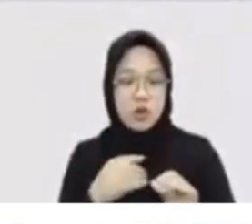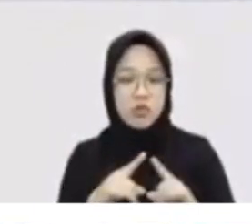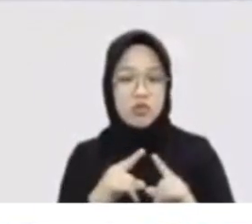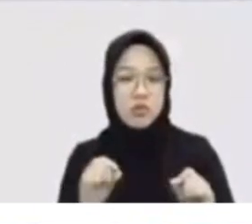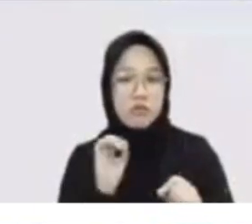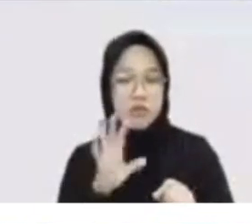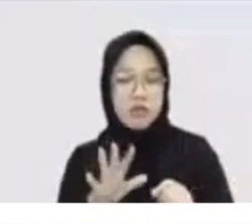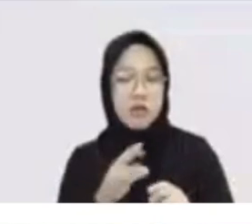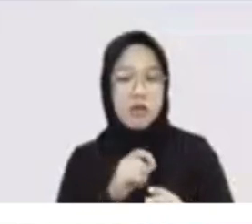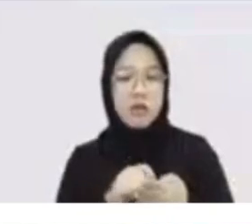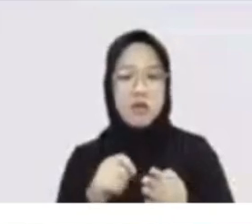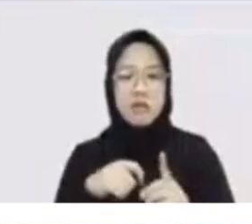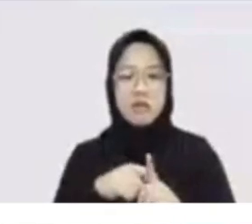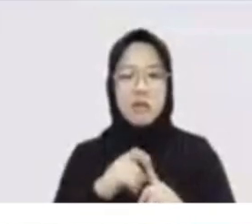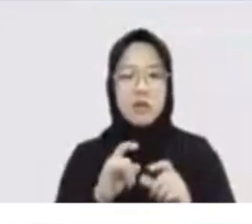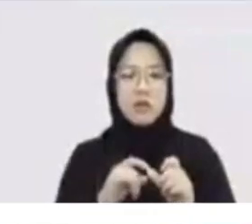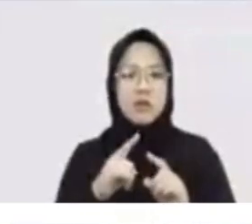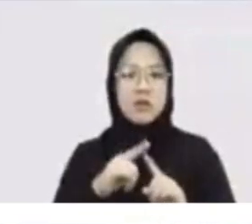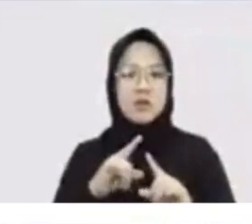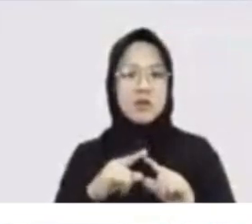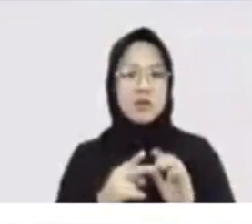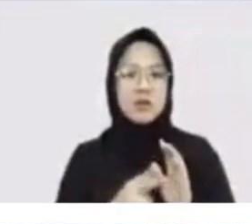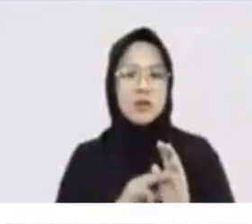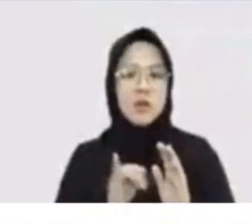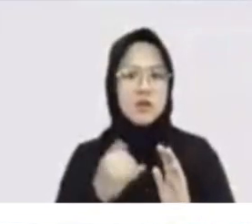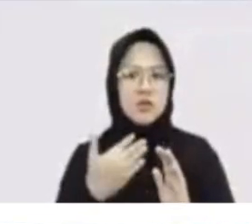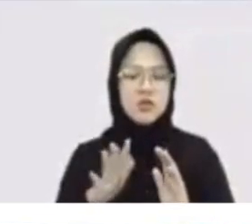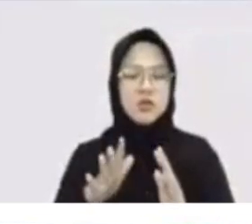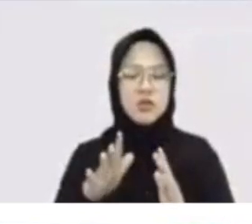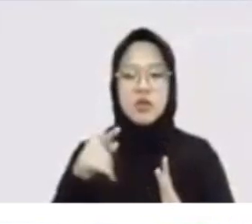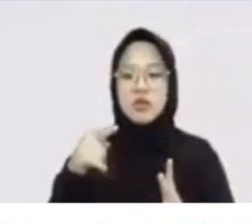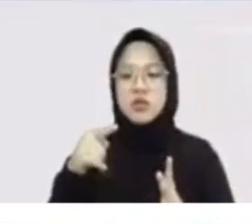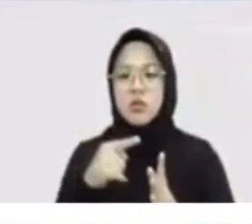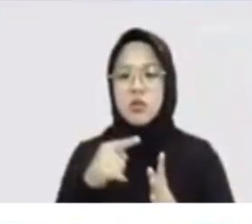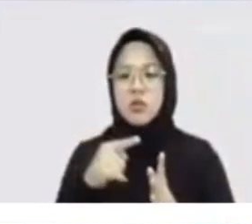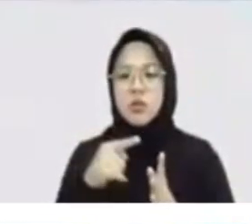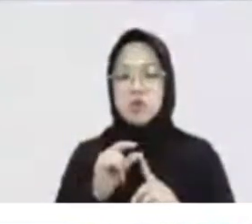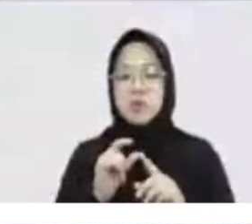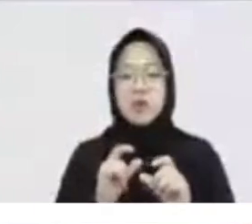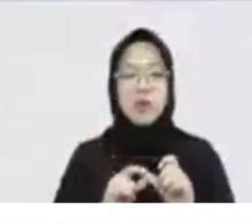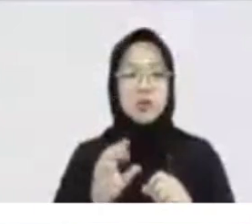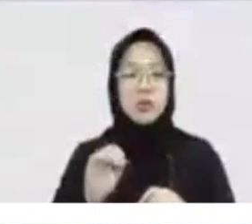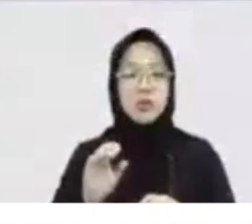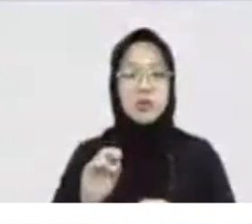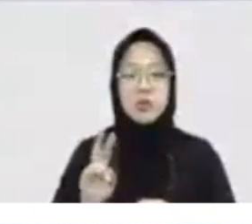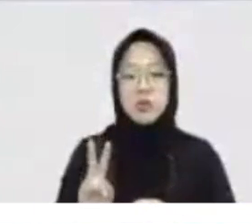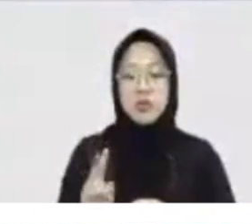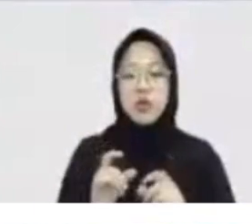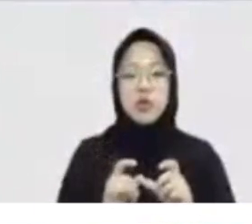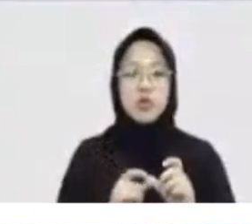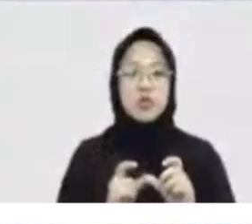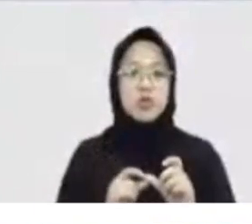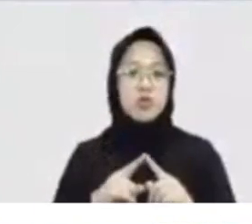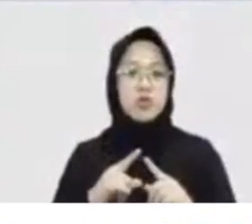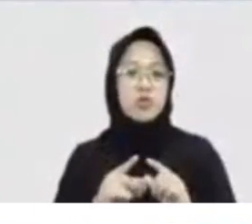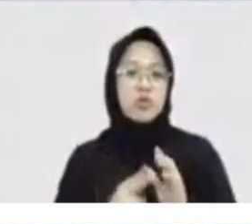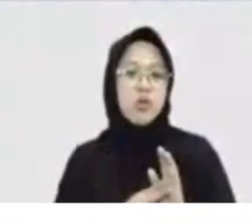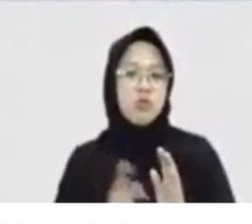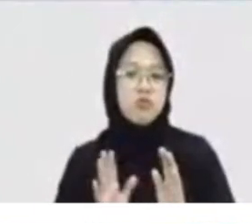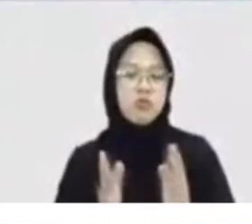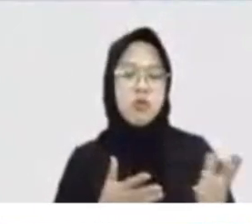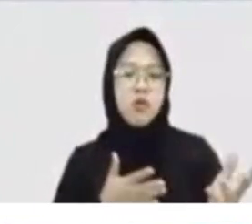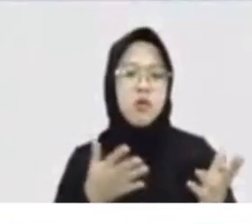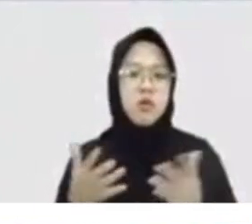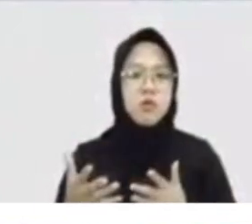Kristiani yang menyatakan bahwa ia telah melakukan pencoblosan di TPS 002 Desa Susukan Kecamatan Comal dengan tidak membawa formuli model